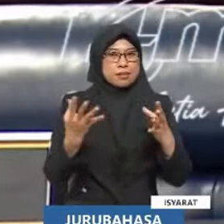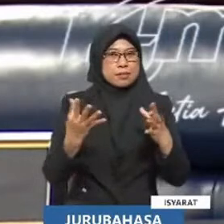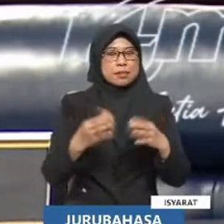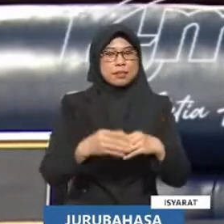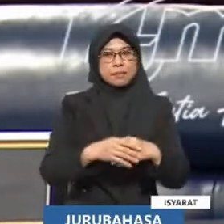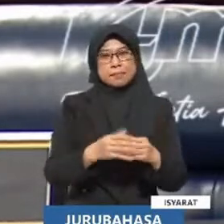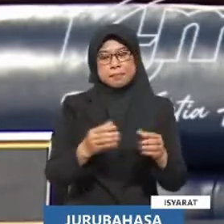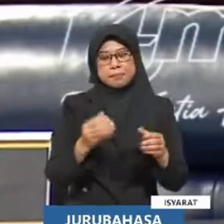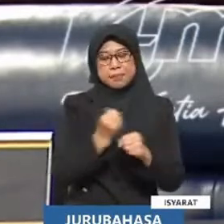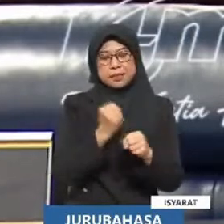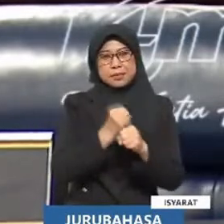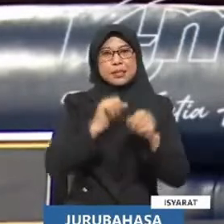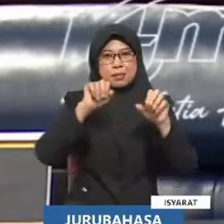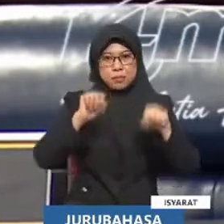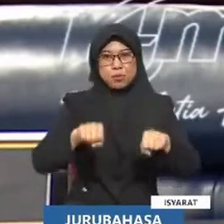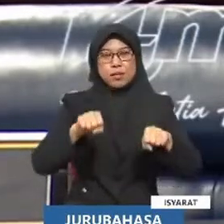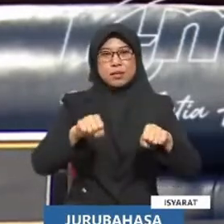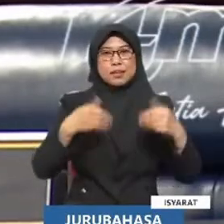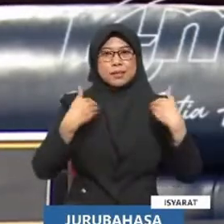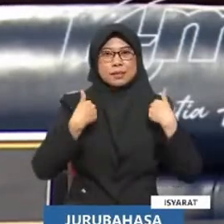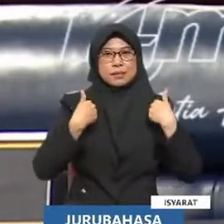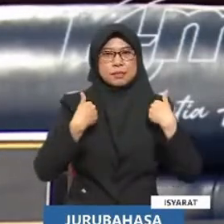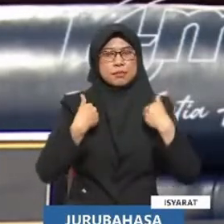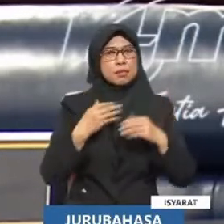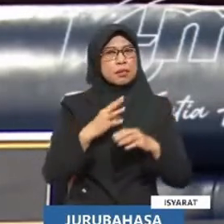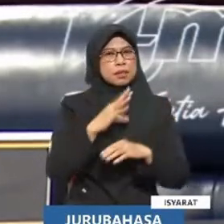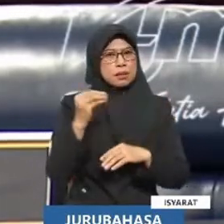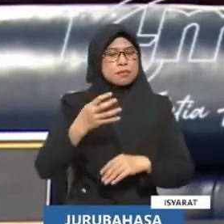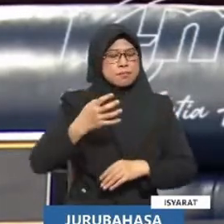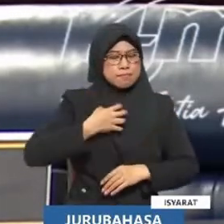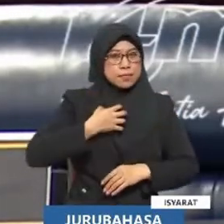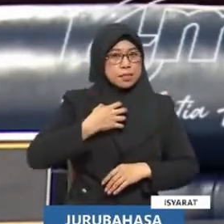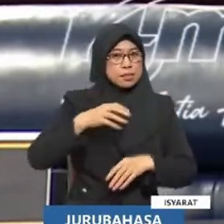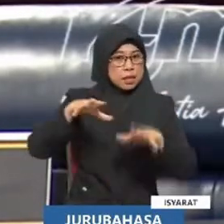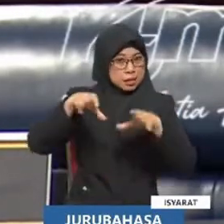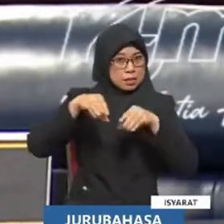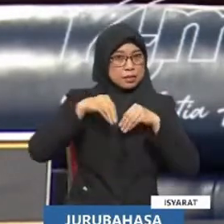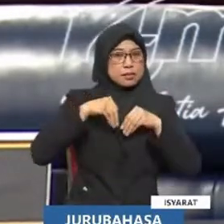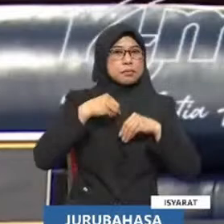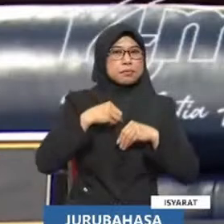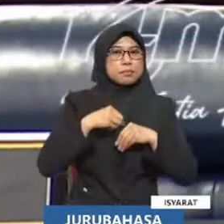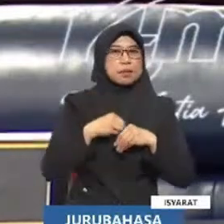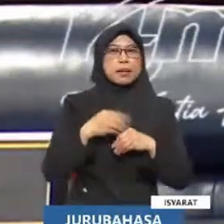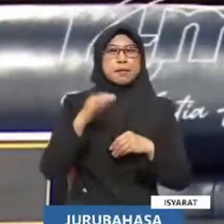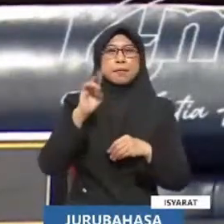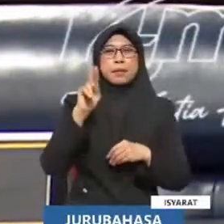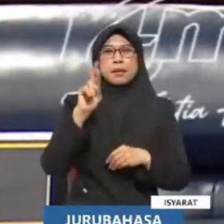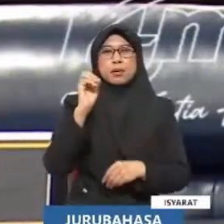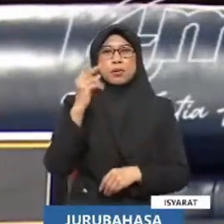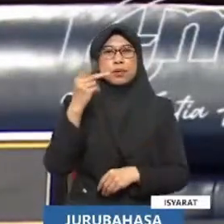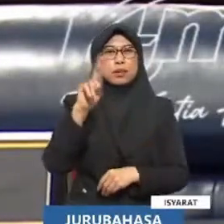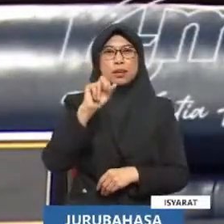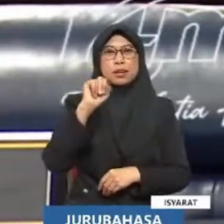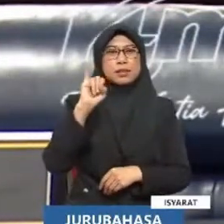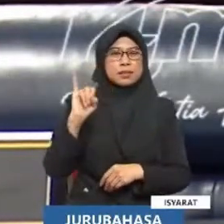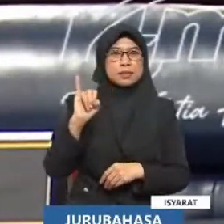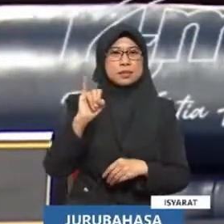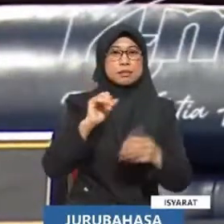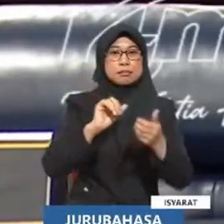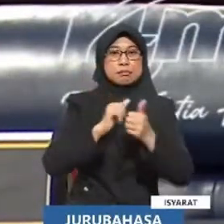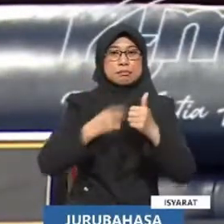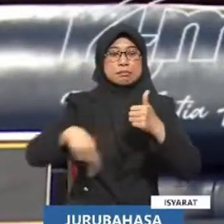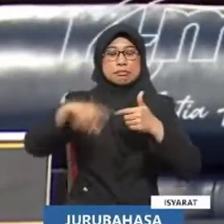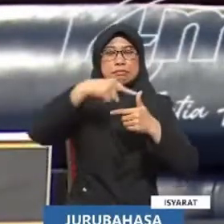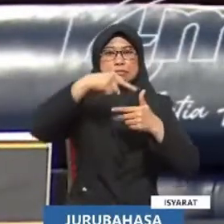diantara diantara complainer aturan yang paling saya dapat adalah karena birokrasi adiantara